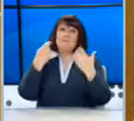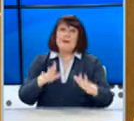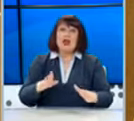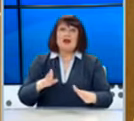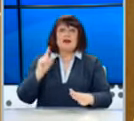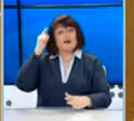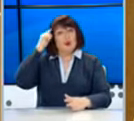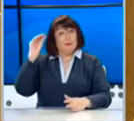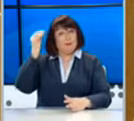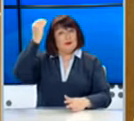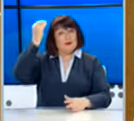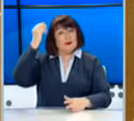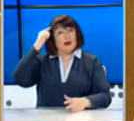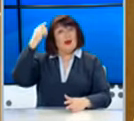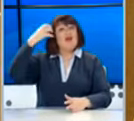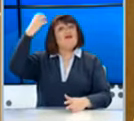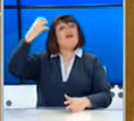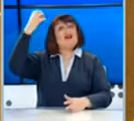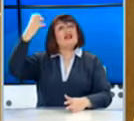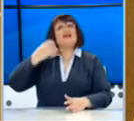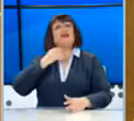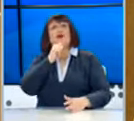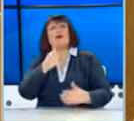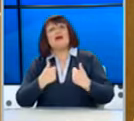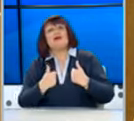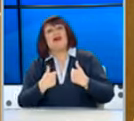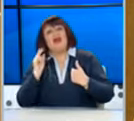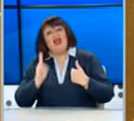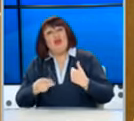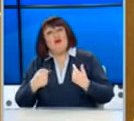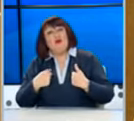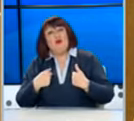αποκοίημα νοσηρής φαντασίας της αντιπολίτευσης.